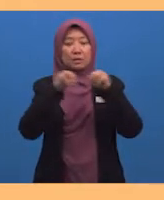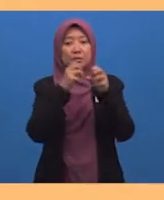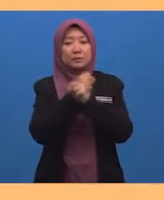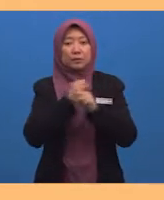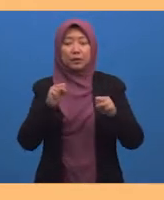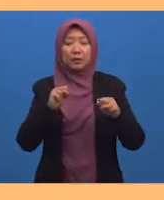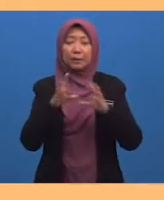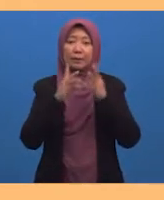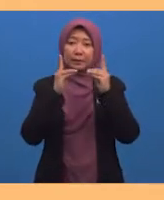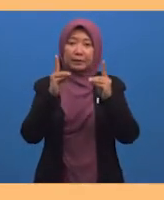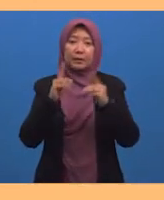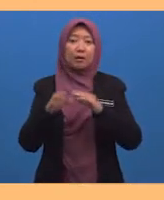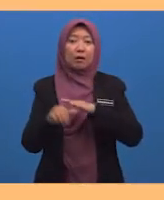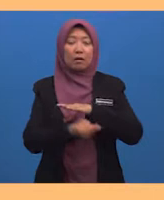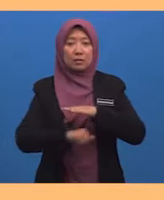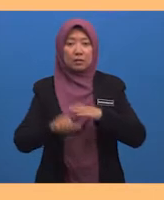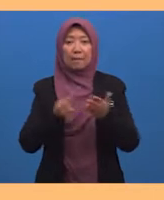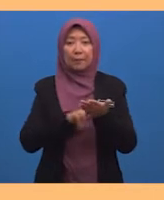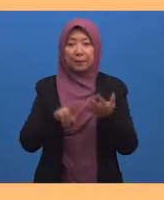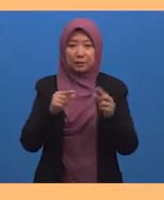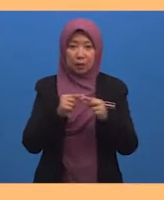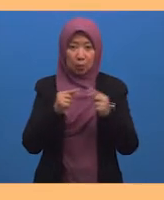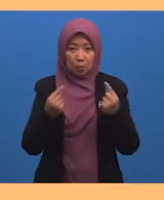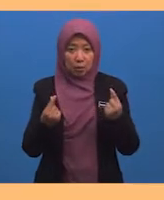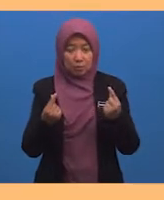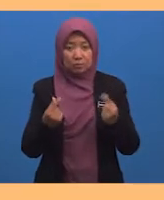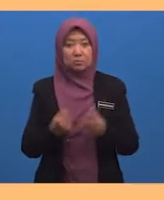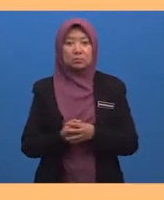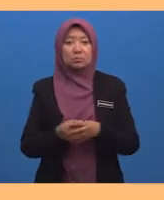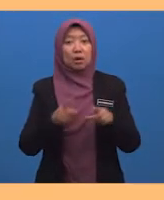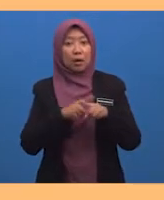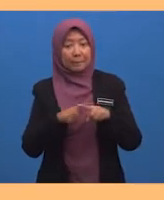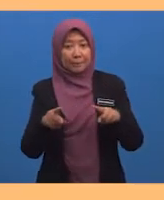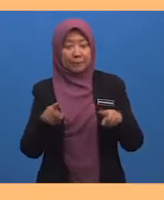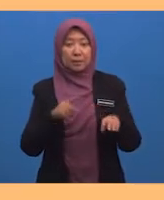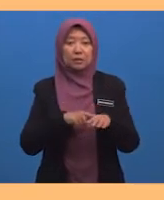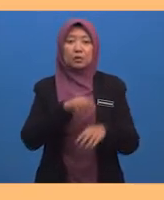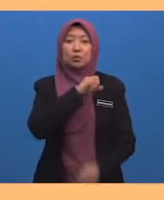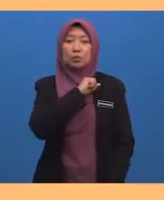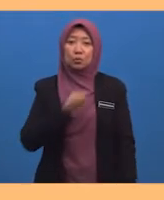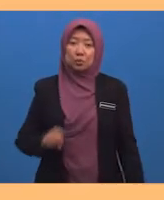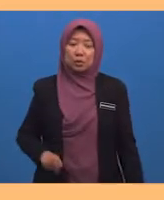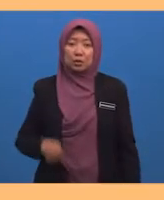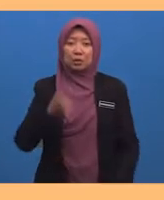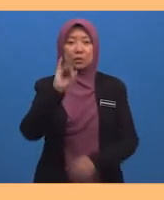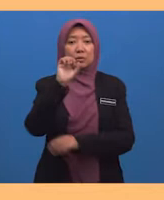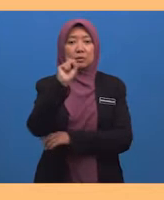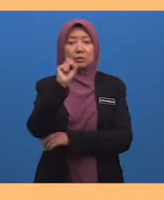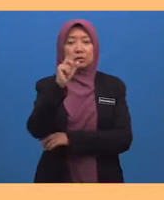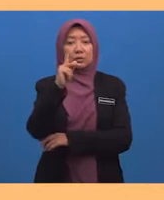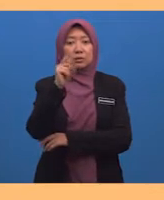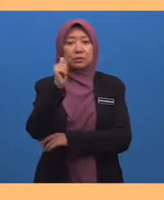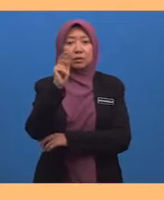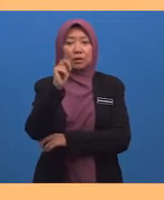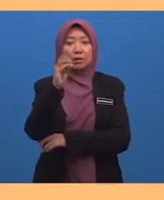pendidikan asas seperti membaca Al-Quran. Tetapi pada zaman Sultan Iskandar Muda Mahkota